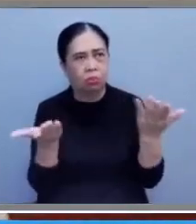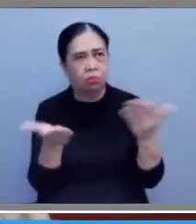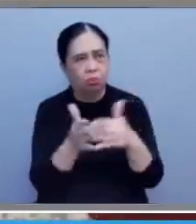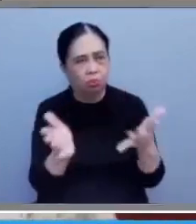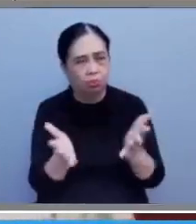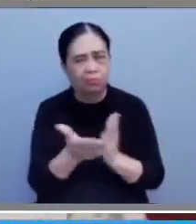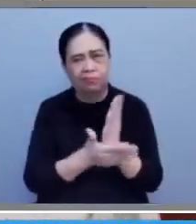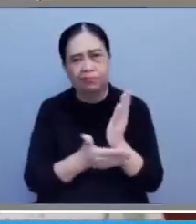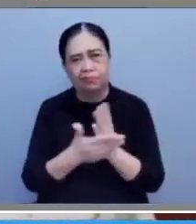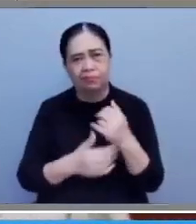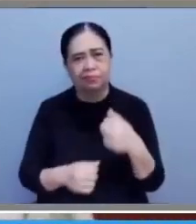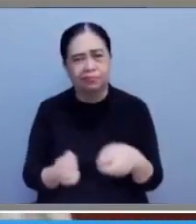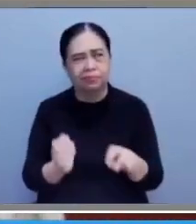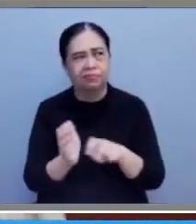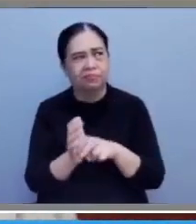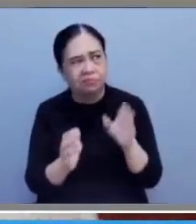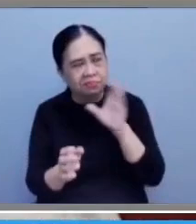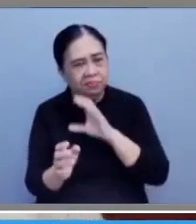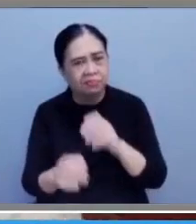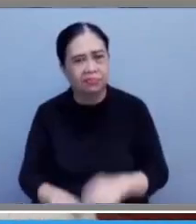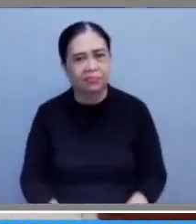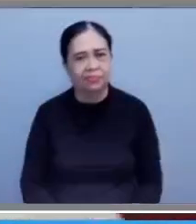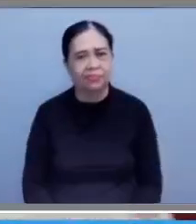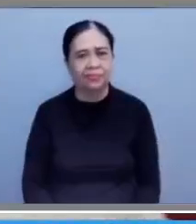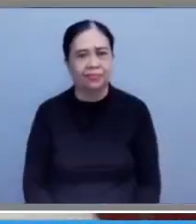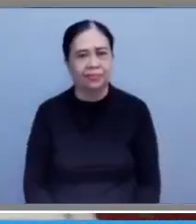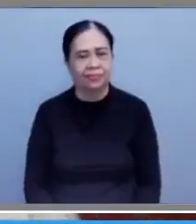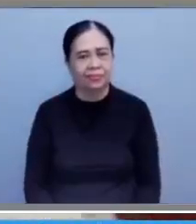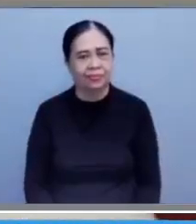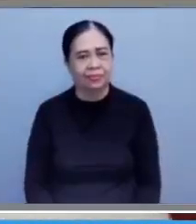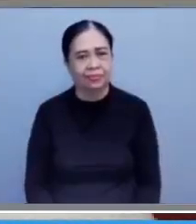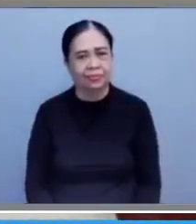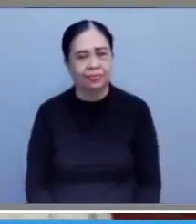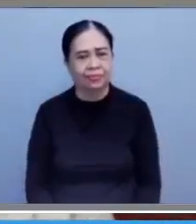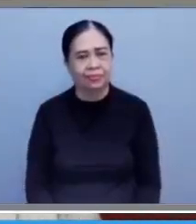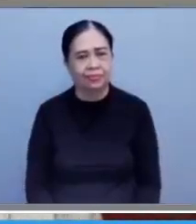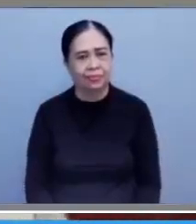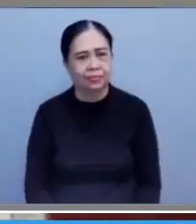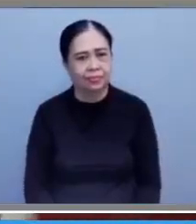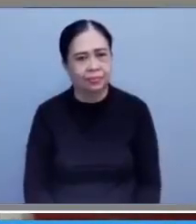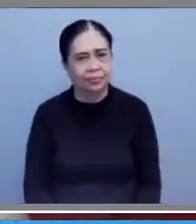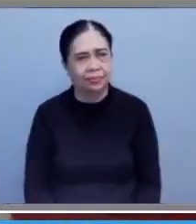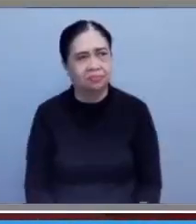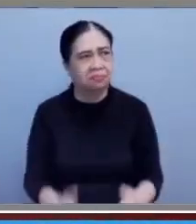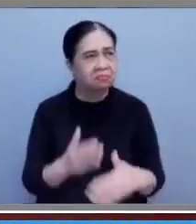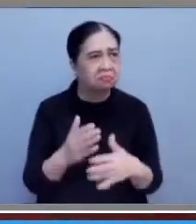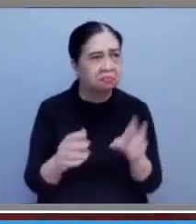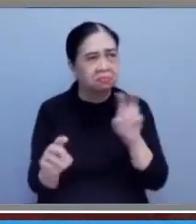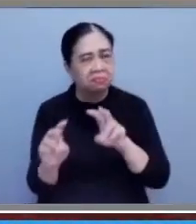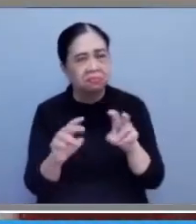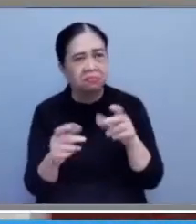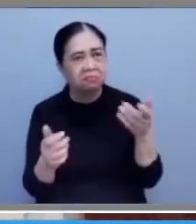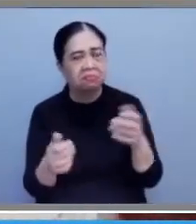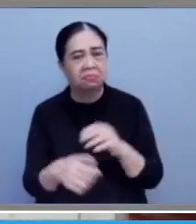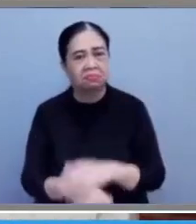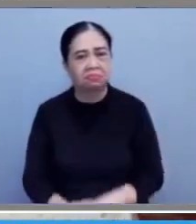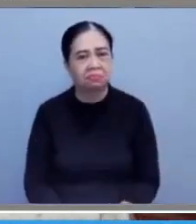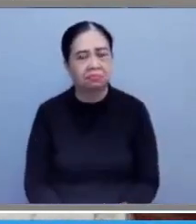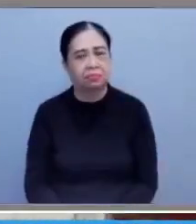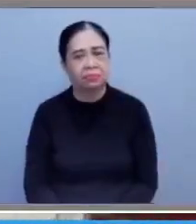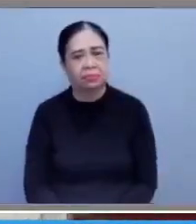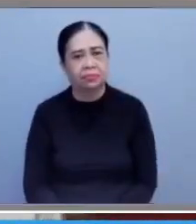scol Ano po yon ptak papuntang Balibago para